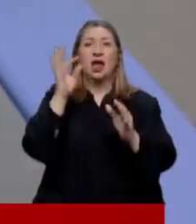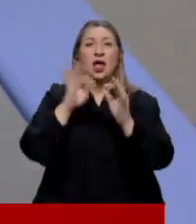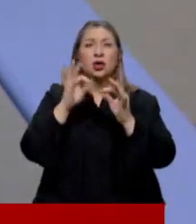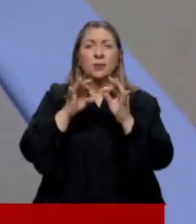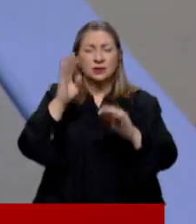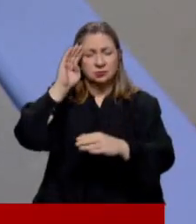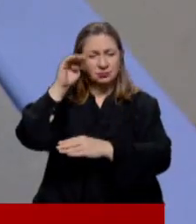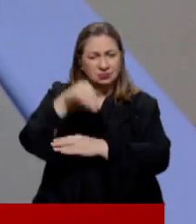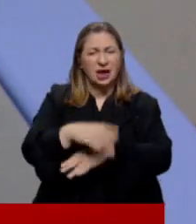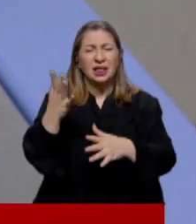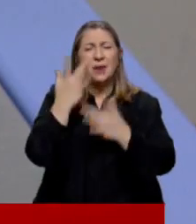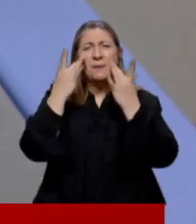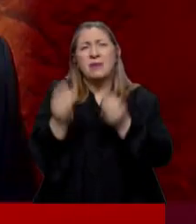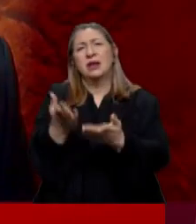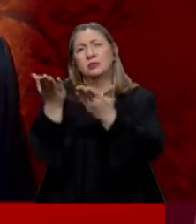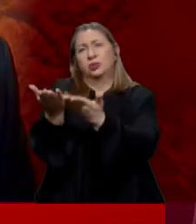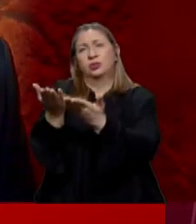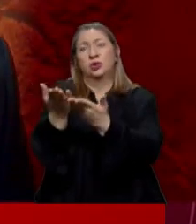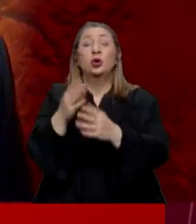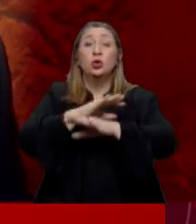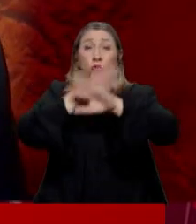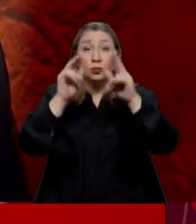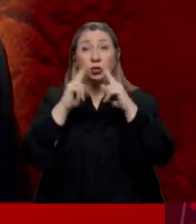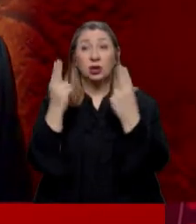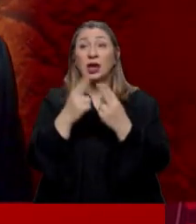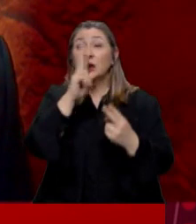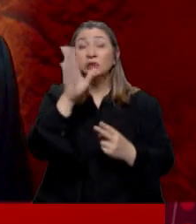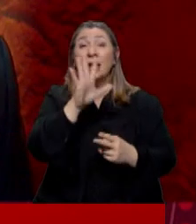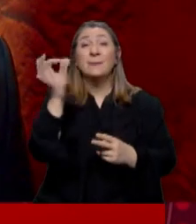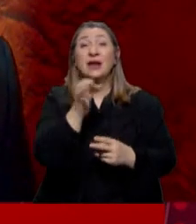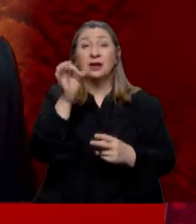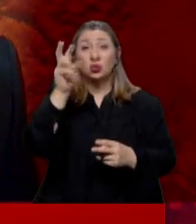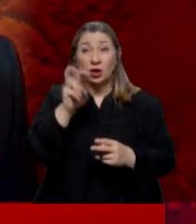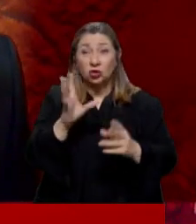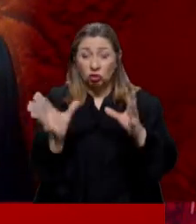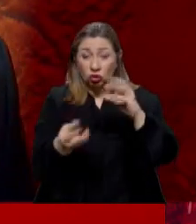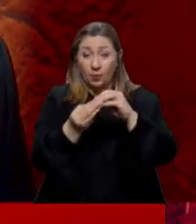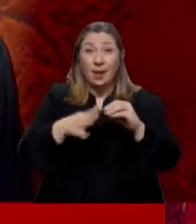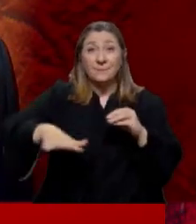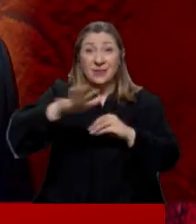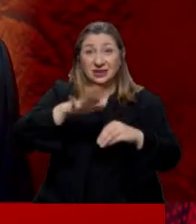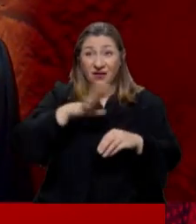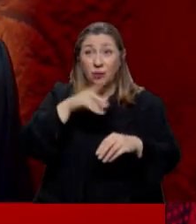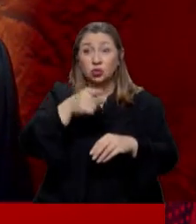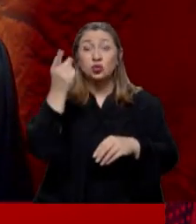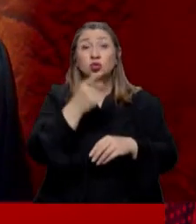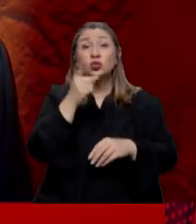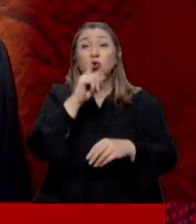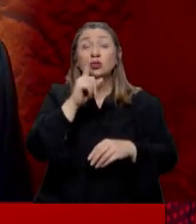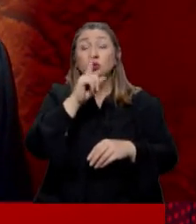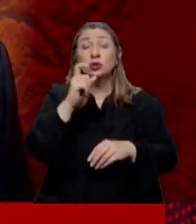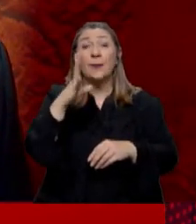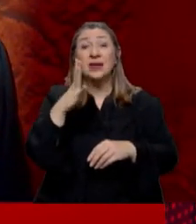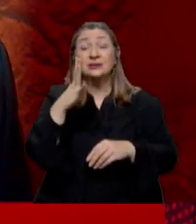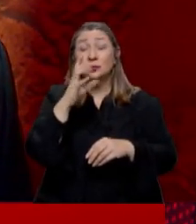ekonomik çöküşün en belirgin görüntüsü dedi tüm dünyada 250 milyon dolarlık bir toplam piyasa var Bunun tam 190